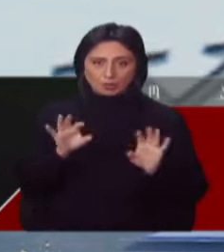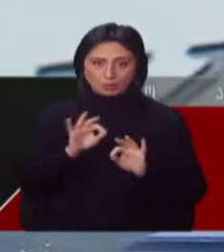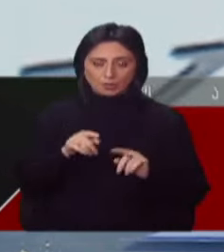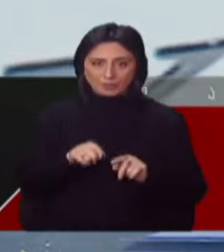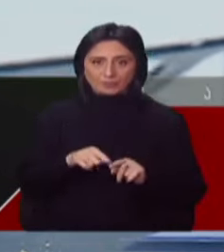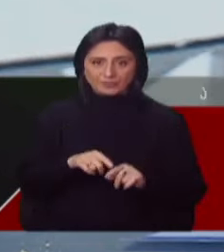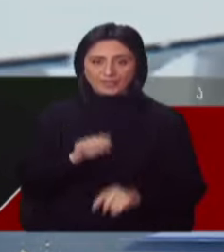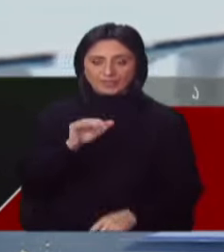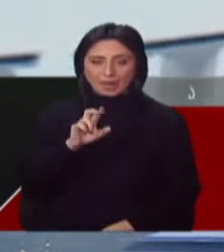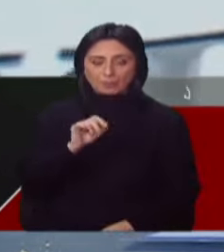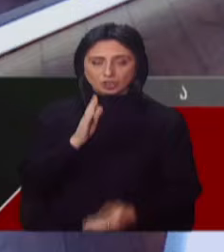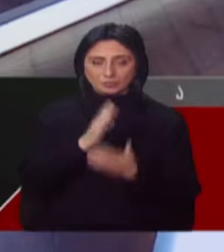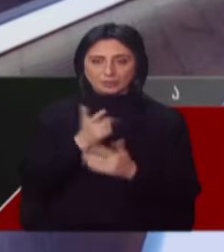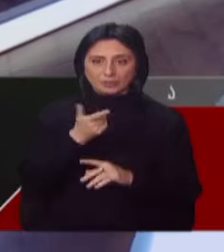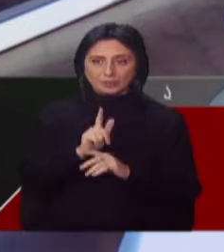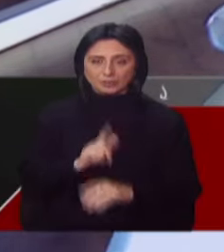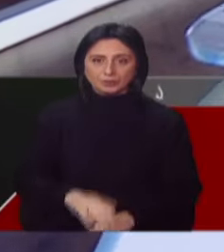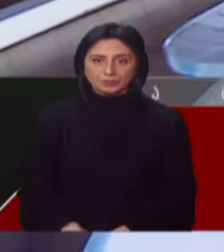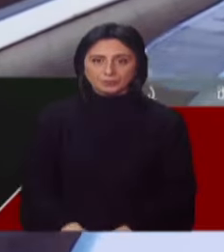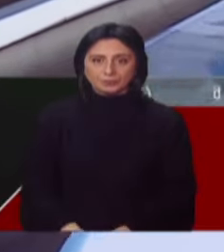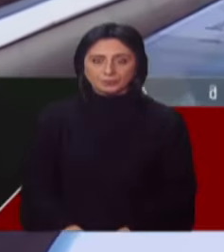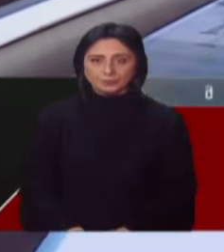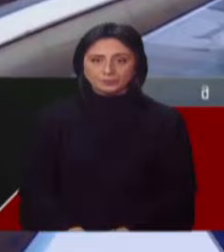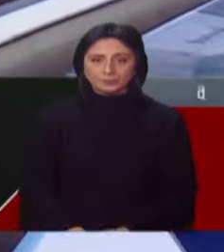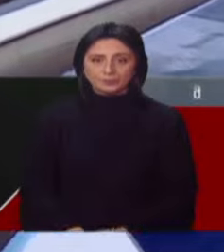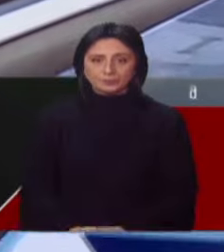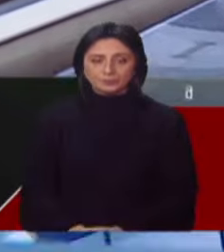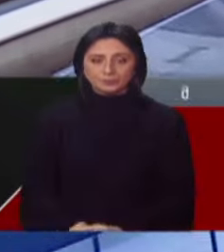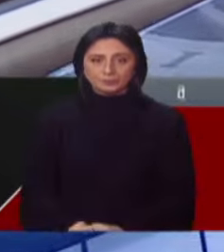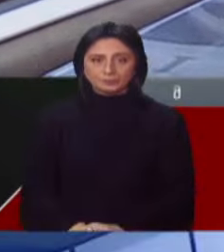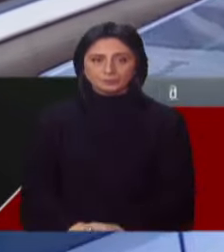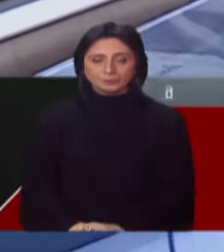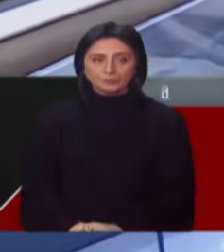დეტალებს თეთრი ეტაპეშაძე ახლა პირდაპირ ეთერში გაგვაცნობს. თეთრი